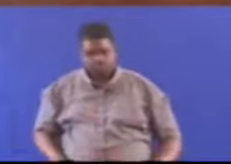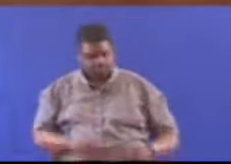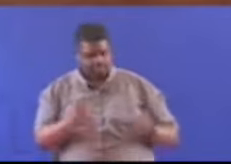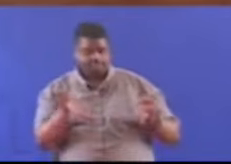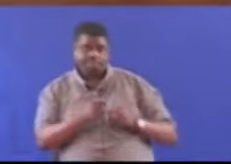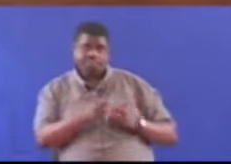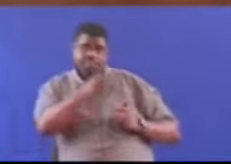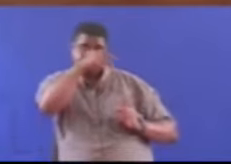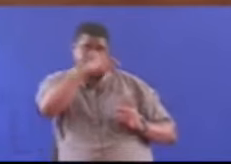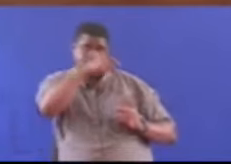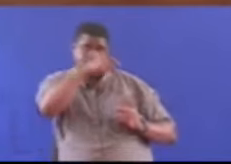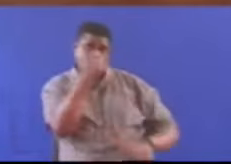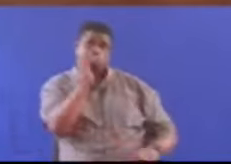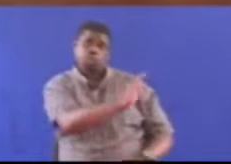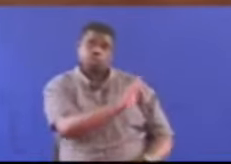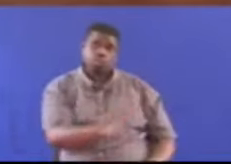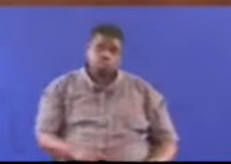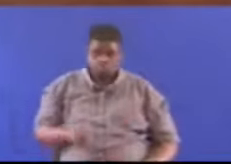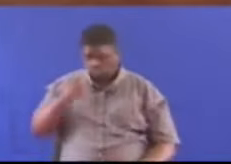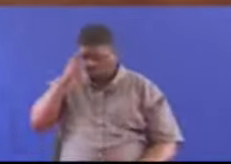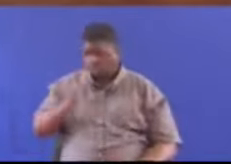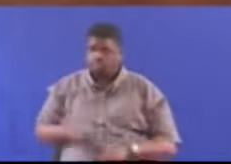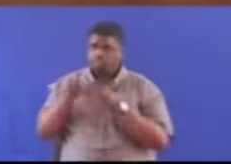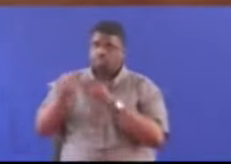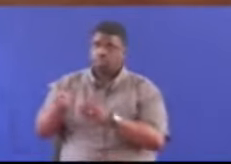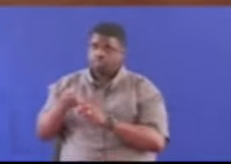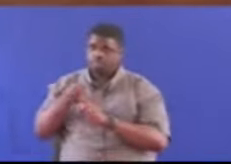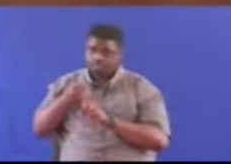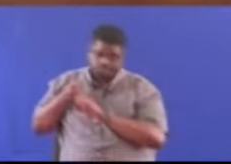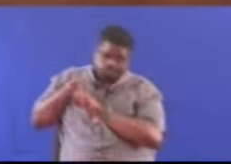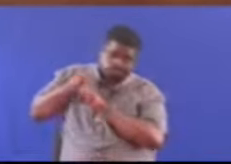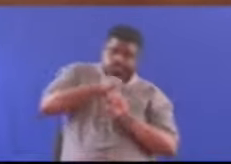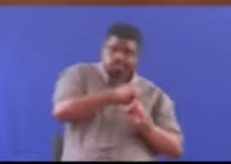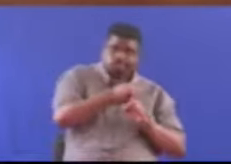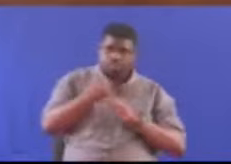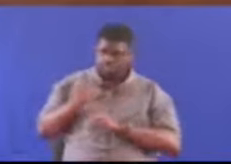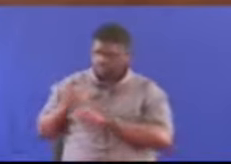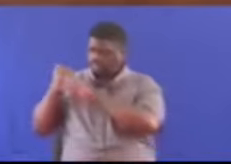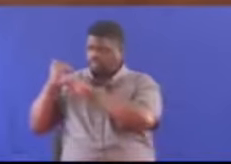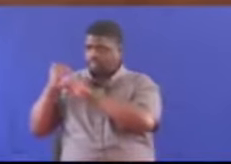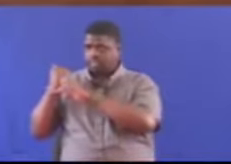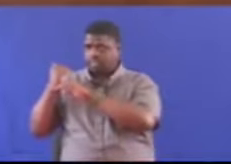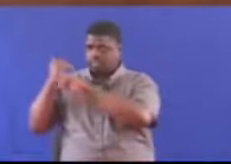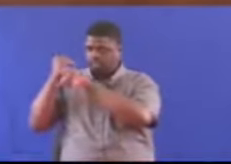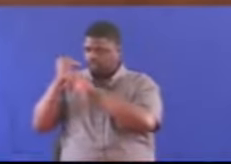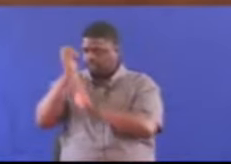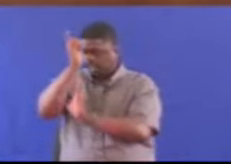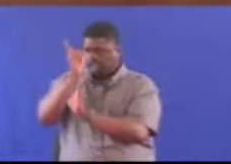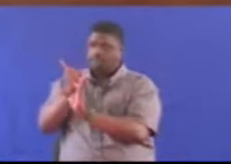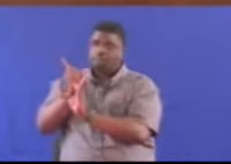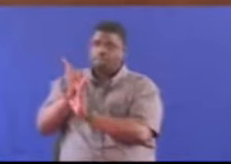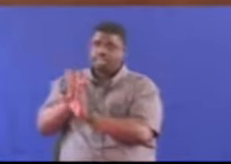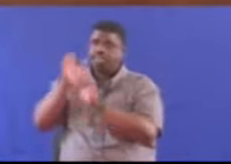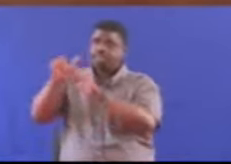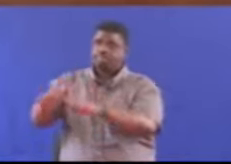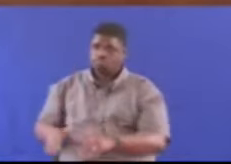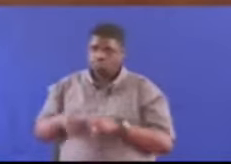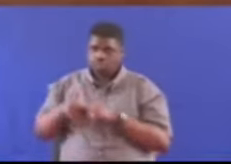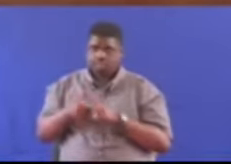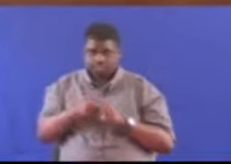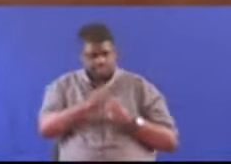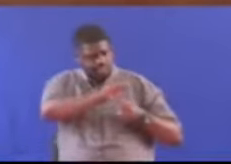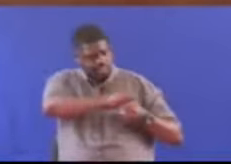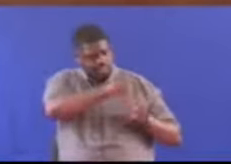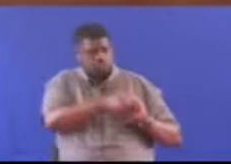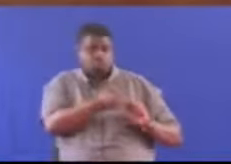wako tunaamini tutaipa msukumo mkubwa diplomasia ya kibunge ambayo ndio nyenzo muhimu